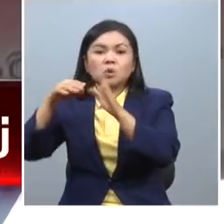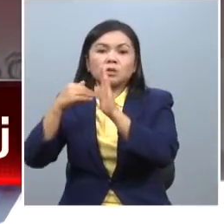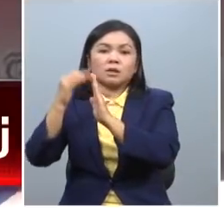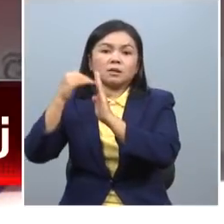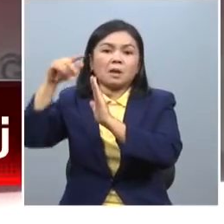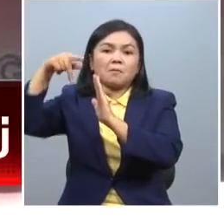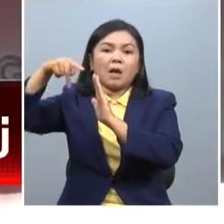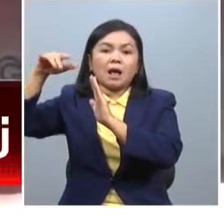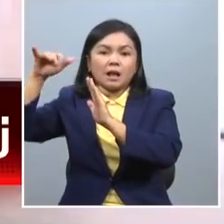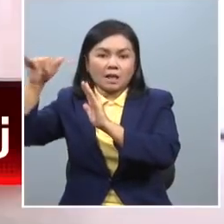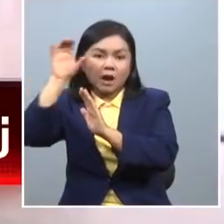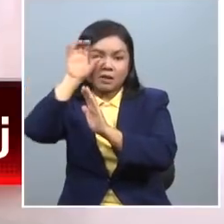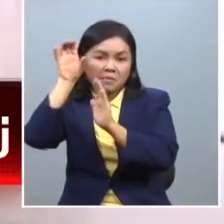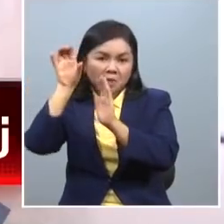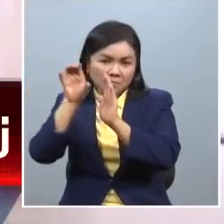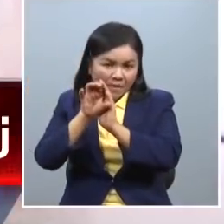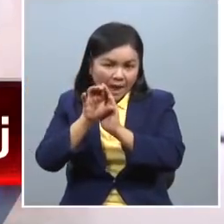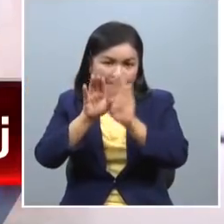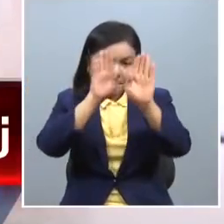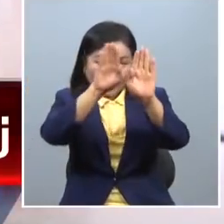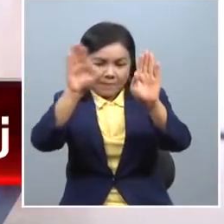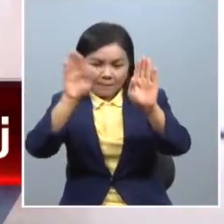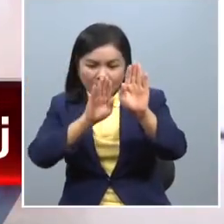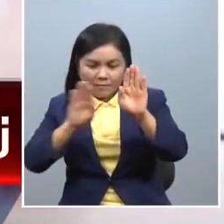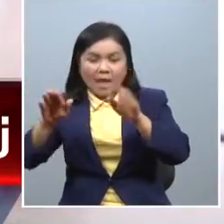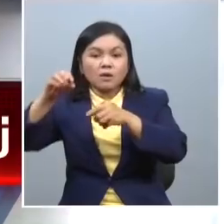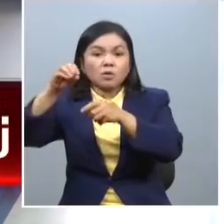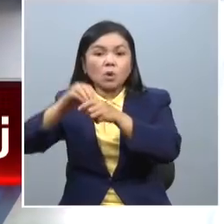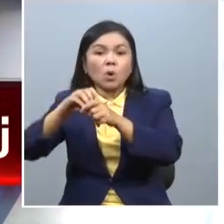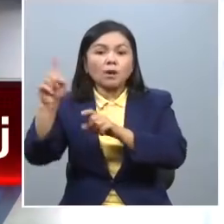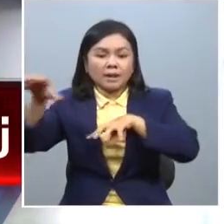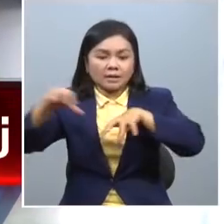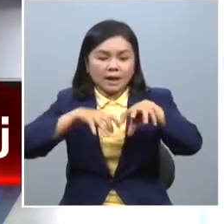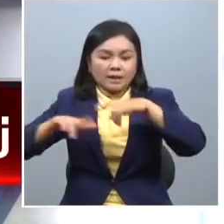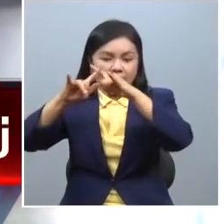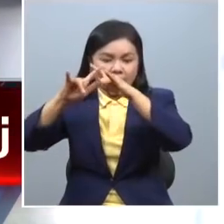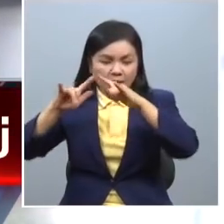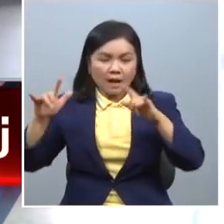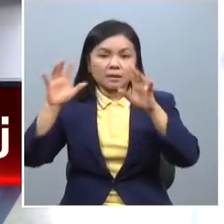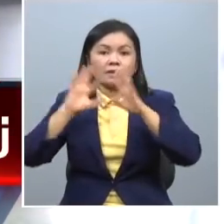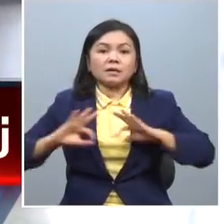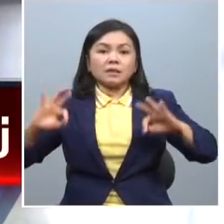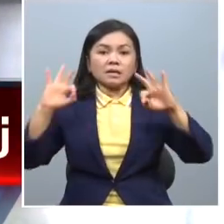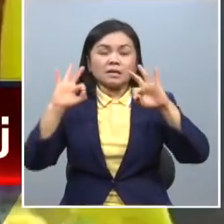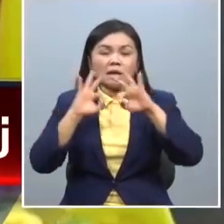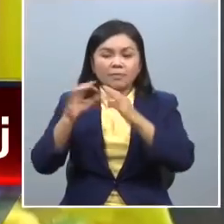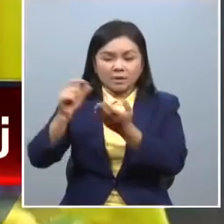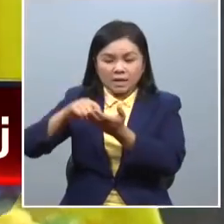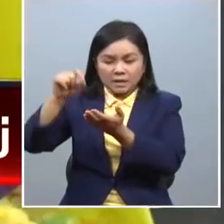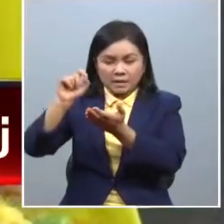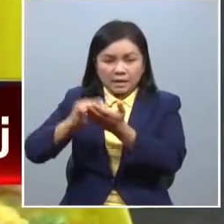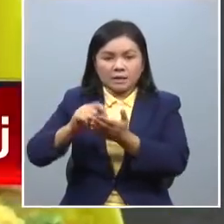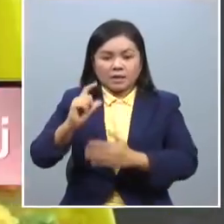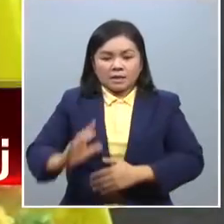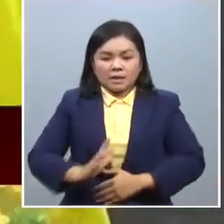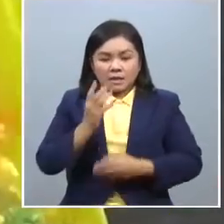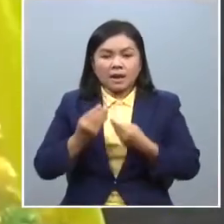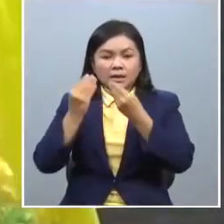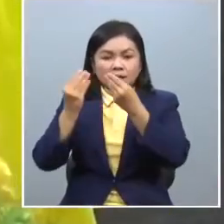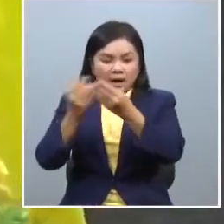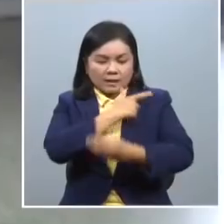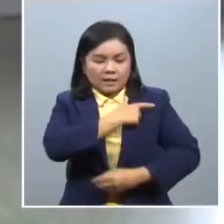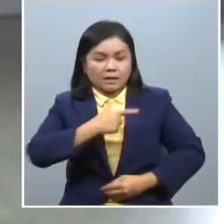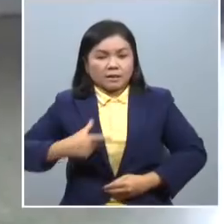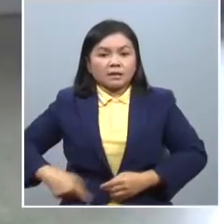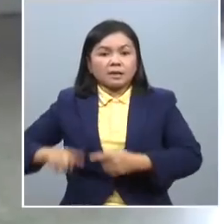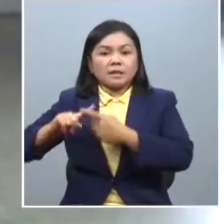ายมาติดไว้ที่ทำเนียบผู้ว่าราชการจังหวัดภายในศาลากลางและจัดสถานที่ลงนามถวายพระพรสมเด็จพระเจ้าอยู่หัวรัชกาลที่10และในเวลาประมาณ15นาฬิก